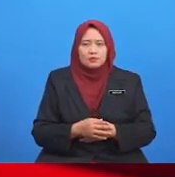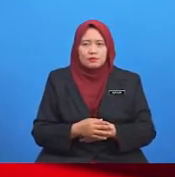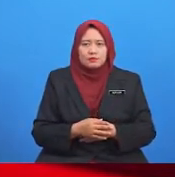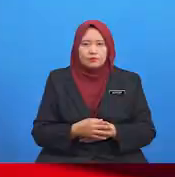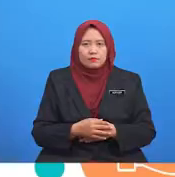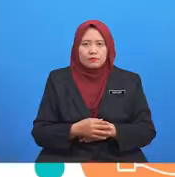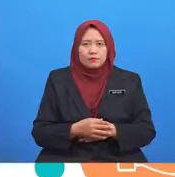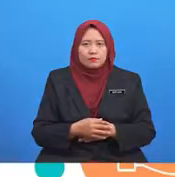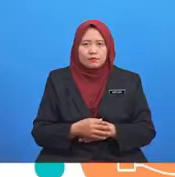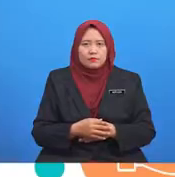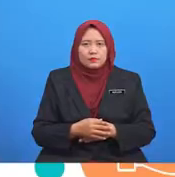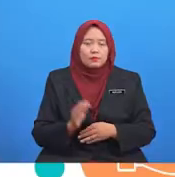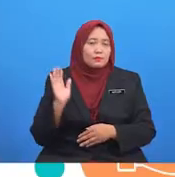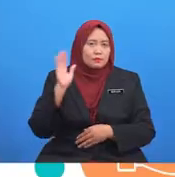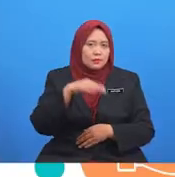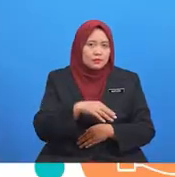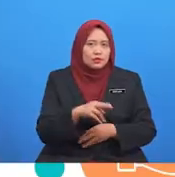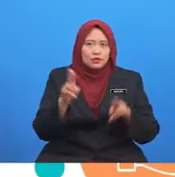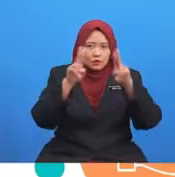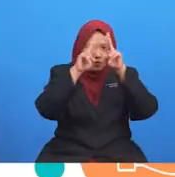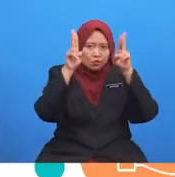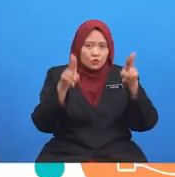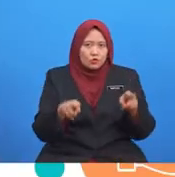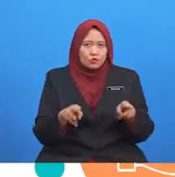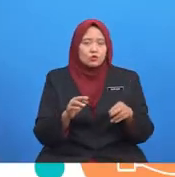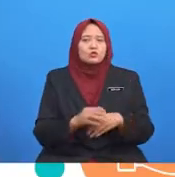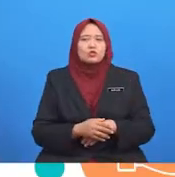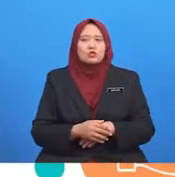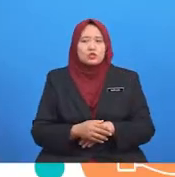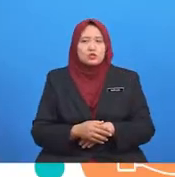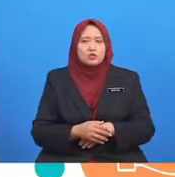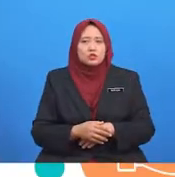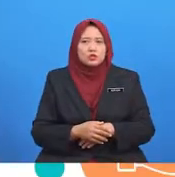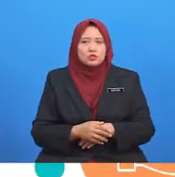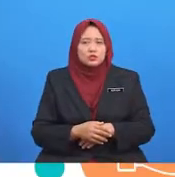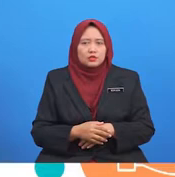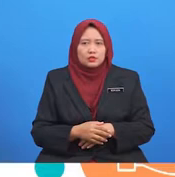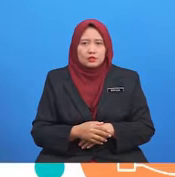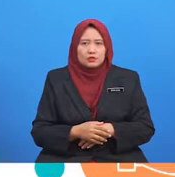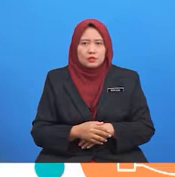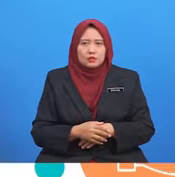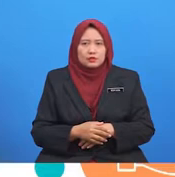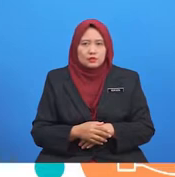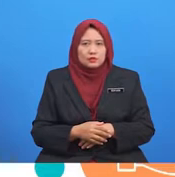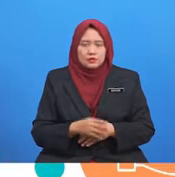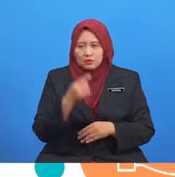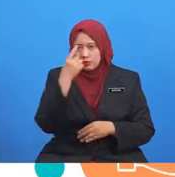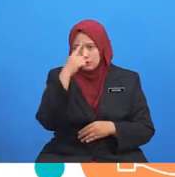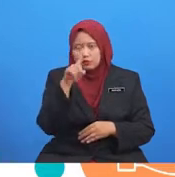Baiklah murid-murid. Mari kita uji minda kita dengan beberapa soalan berkaitan tajuk hari